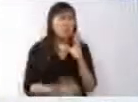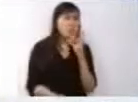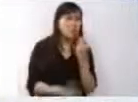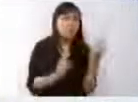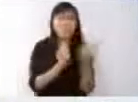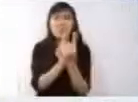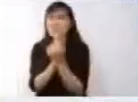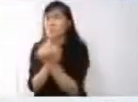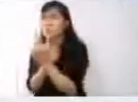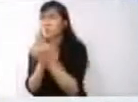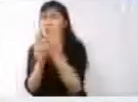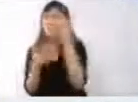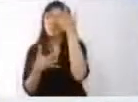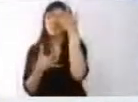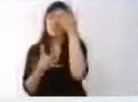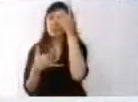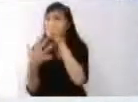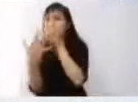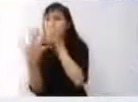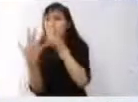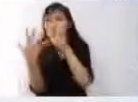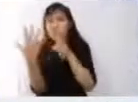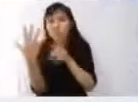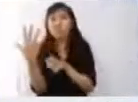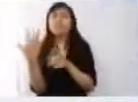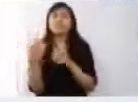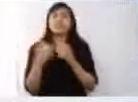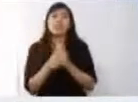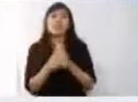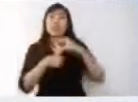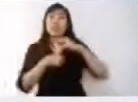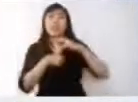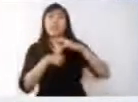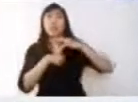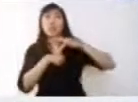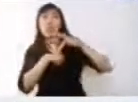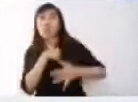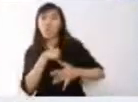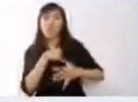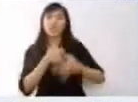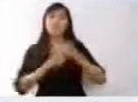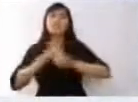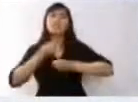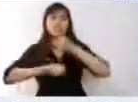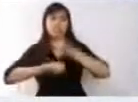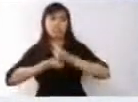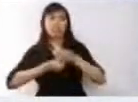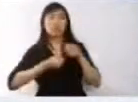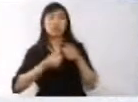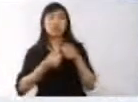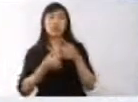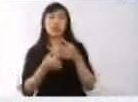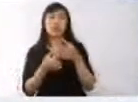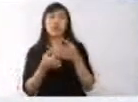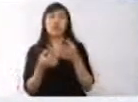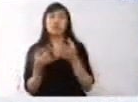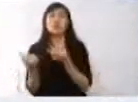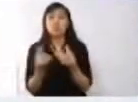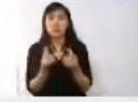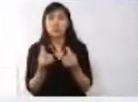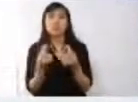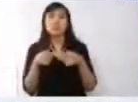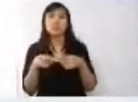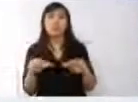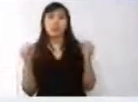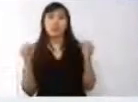Olympic Games next year. Ano na po yung mga paghahandang ginagawa nila sa ngayon at sakaling matuloy nga po ito, paano po